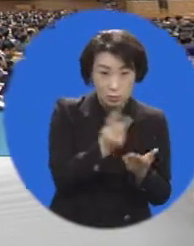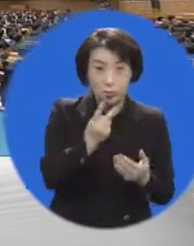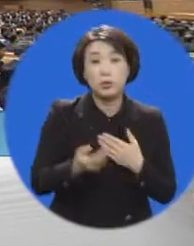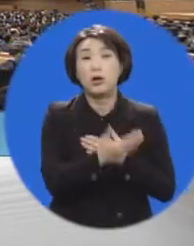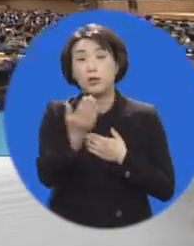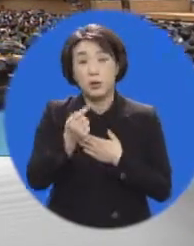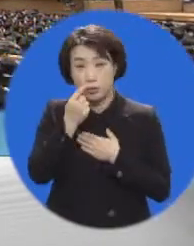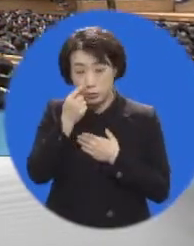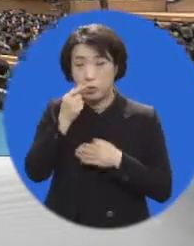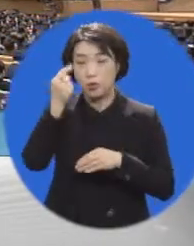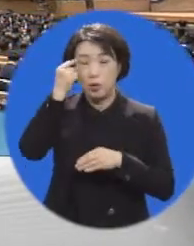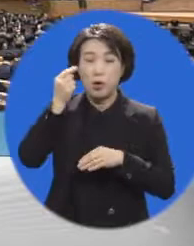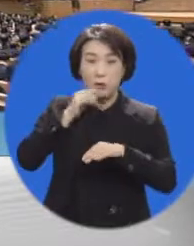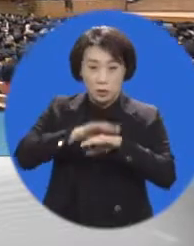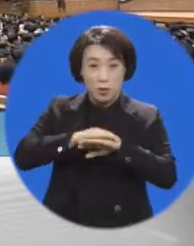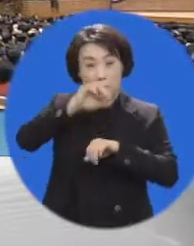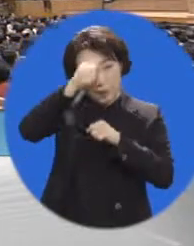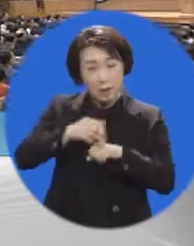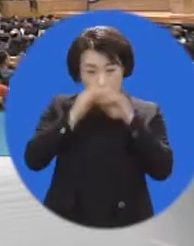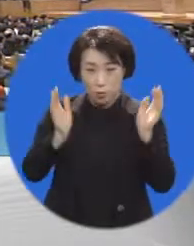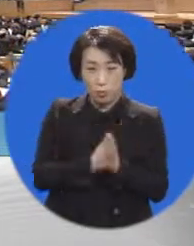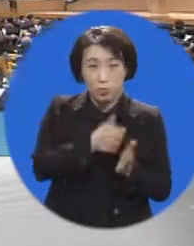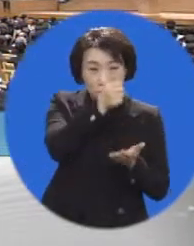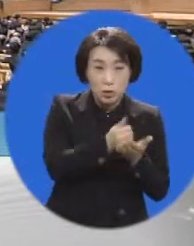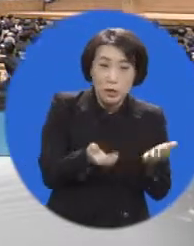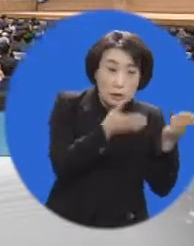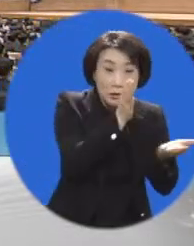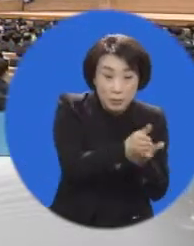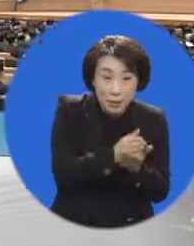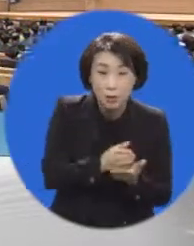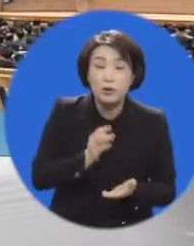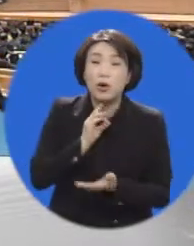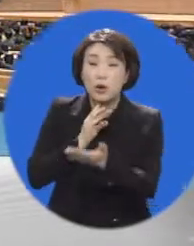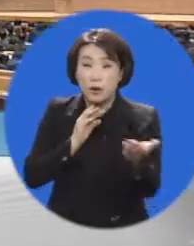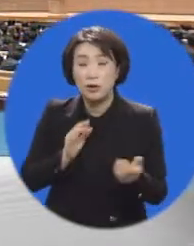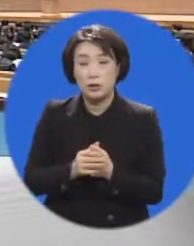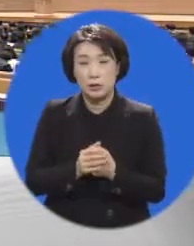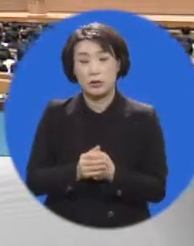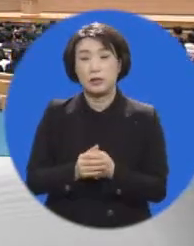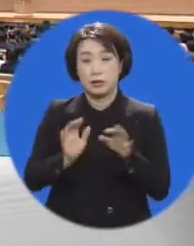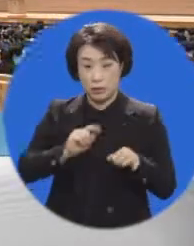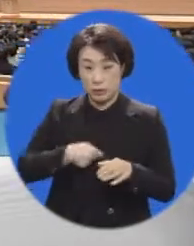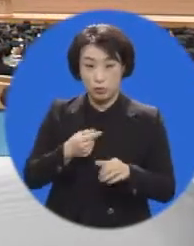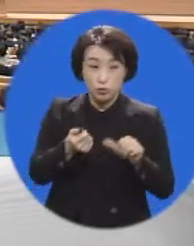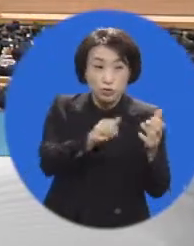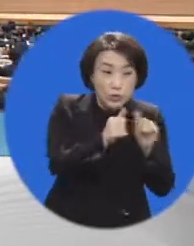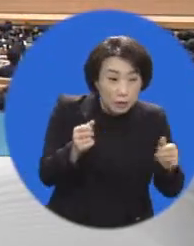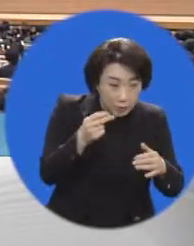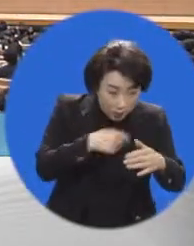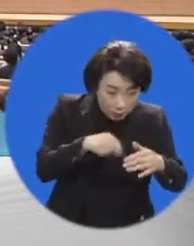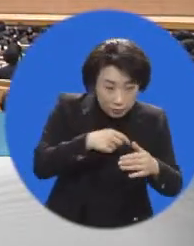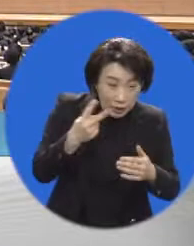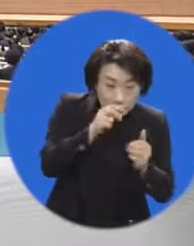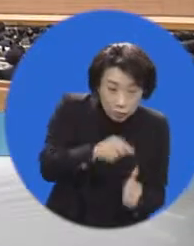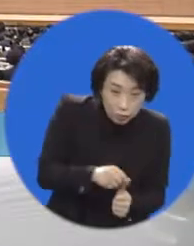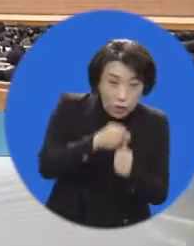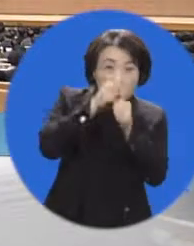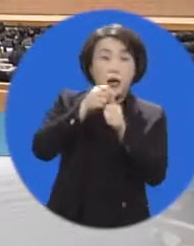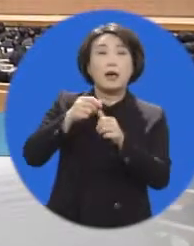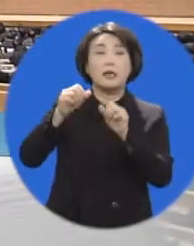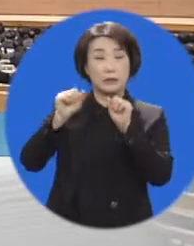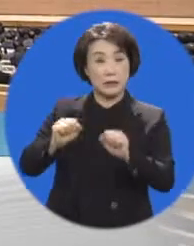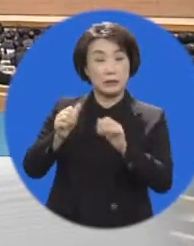너희 지체를 불의의 병기로 죄에게 드리지 말고 오직 너희 자신을 죽은 자 가운데서 다시 산 자같이 하나님께